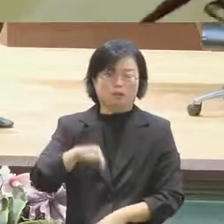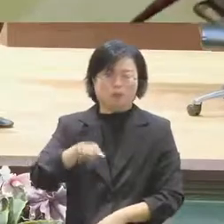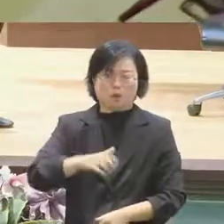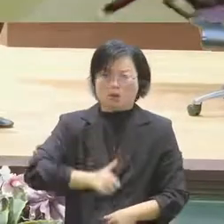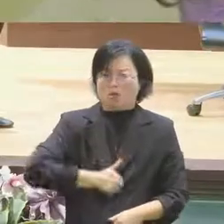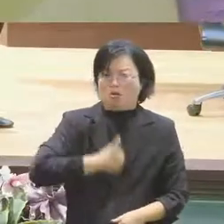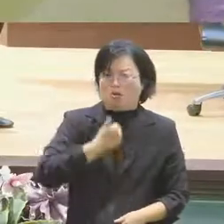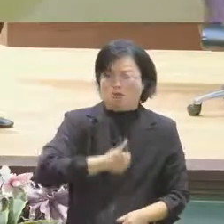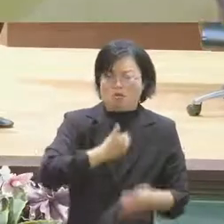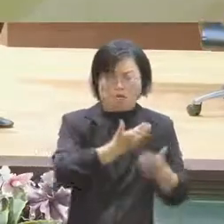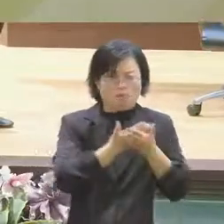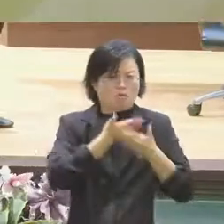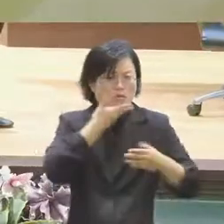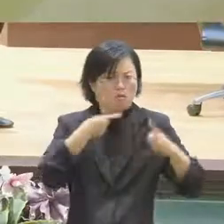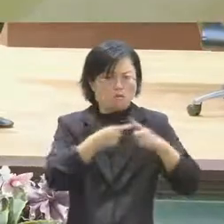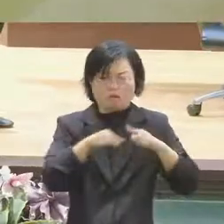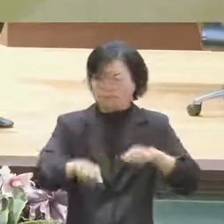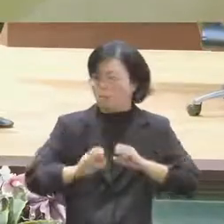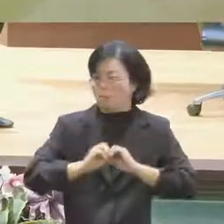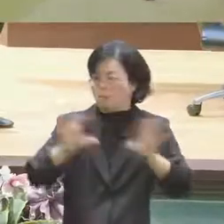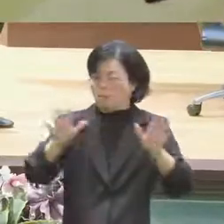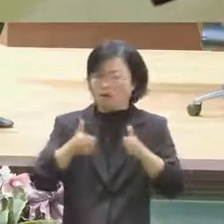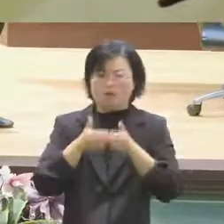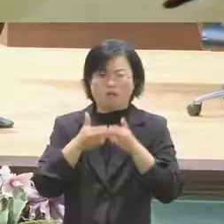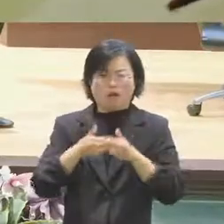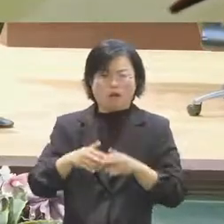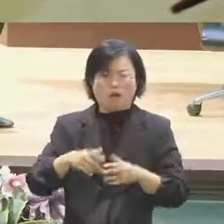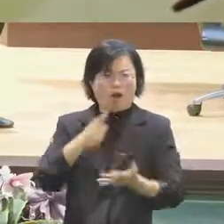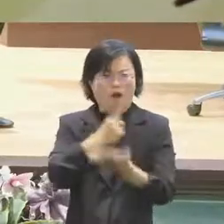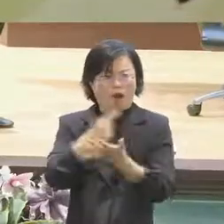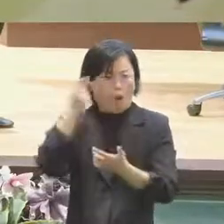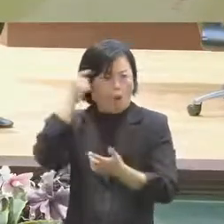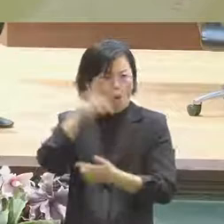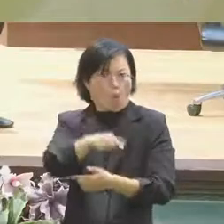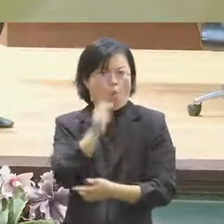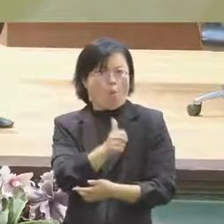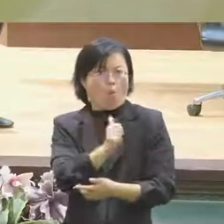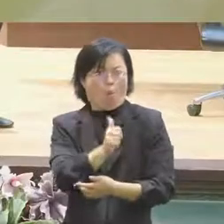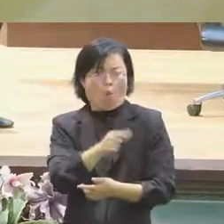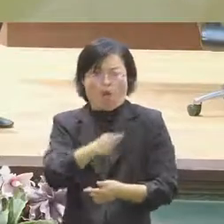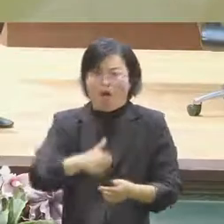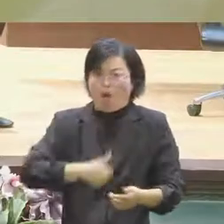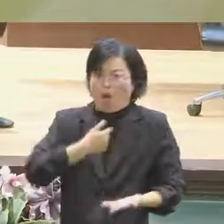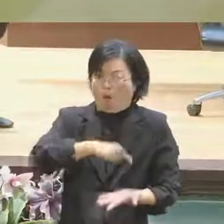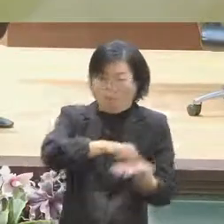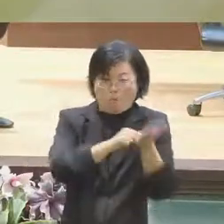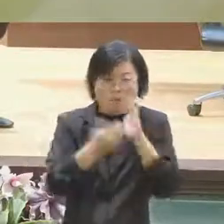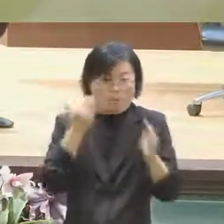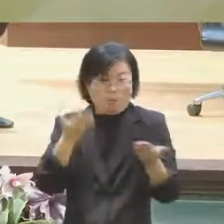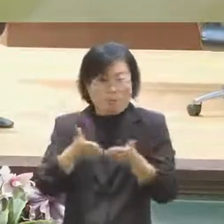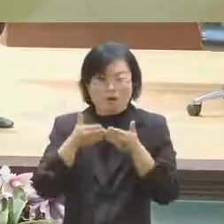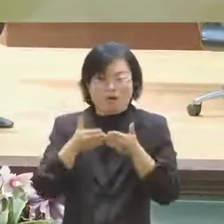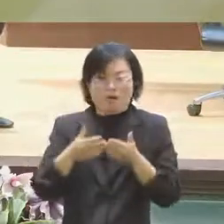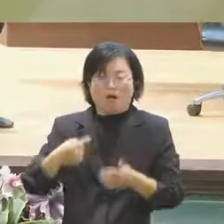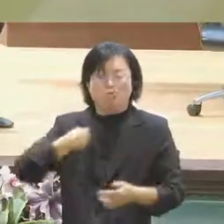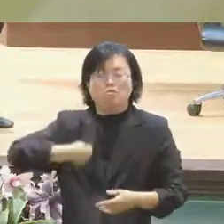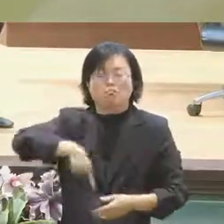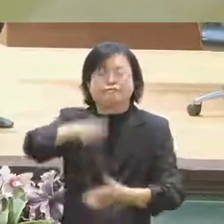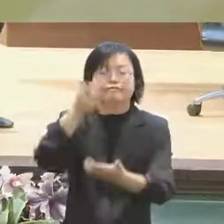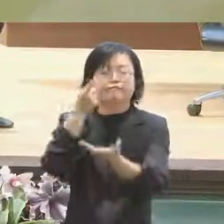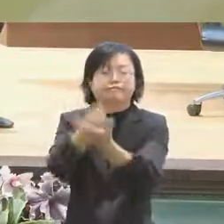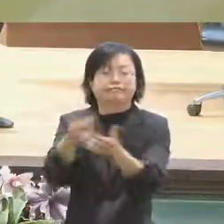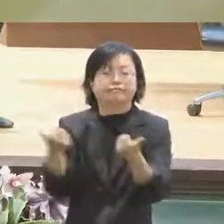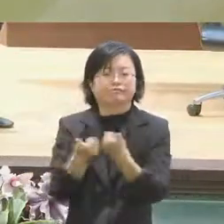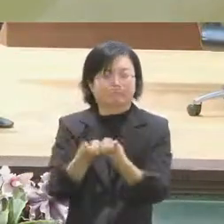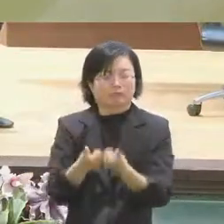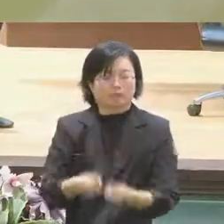人揭露，然后我们本来大家都以为天哪怎么那么先进，你们居然把实质受益人揭露放在里面。然后我就去开了那个会，然后开会